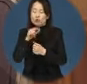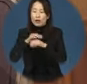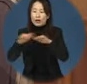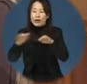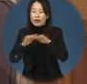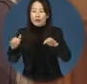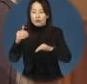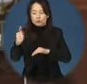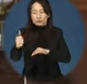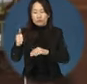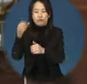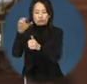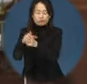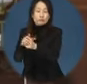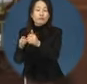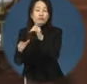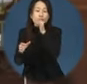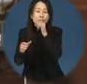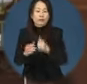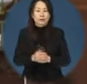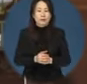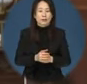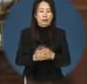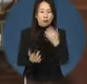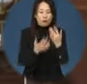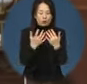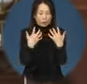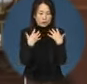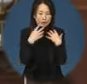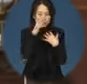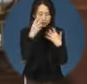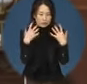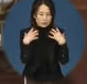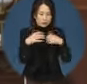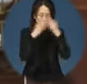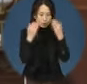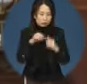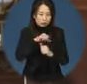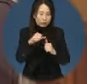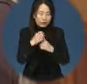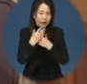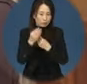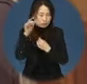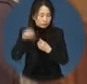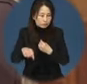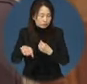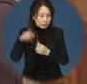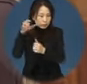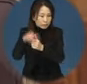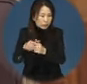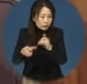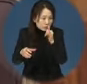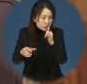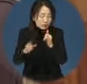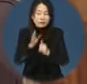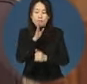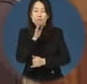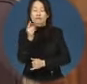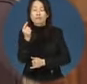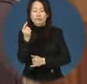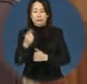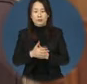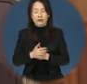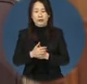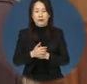부소장 나 그랬습니다 우리 그 소 방청 경찰청 이런것도 다 행안부에 애청 아닌가 예외 청의 소방 청과 경찰청이